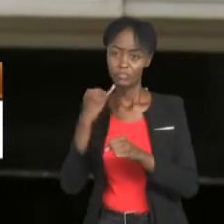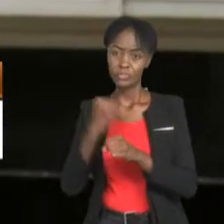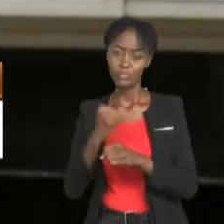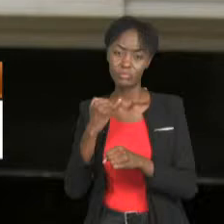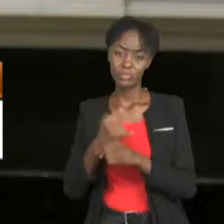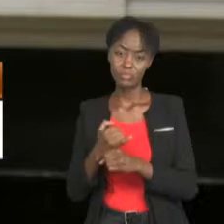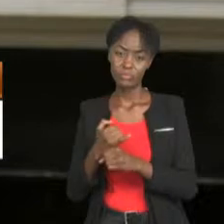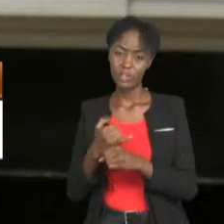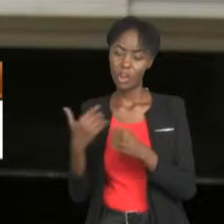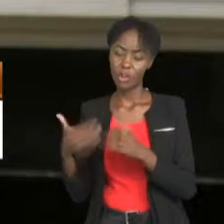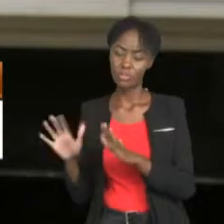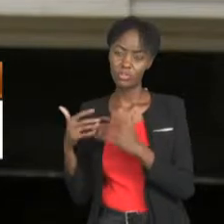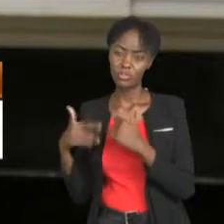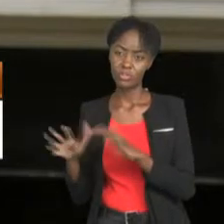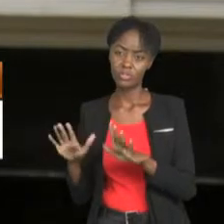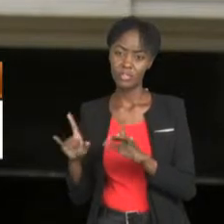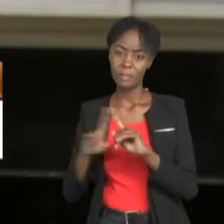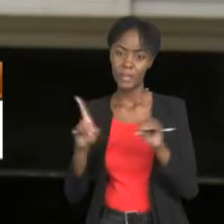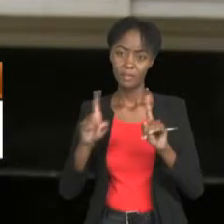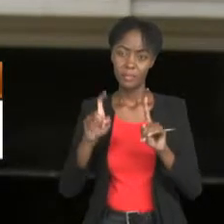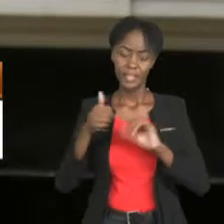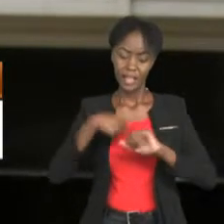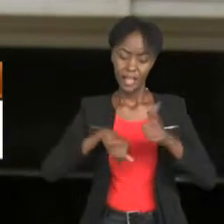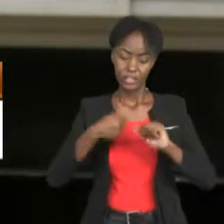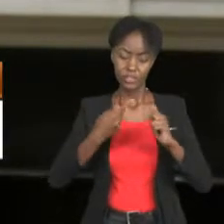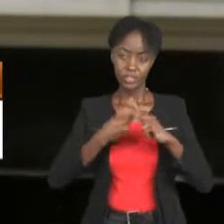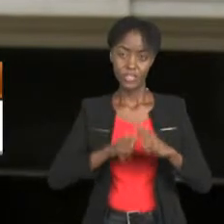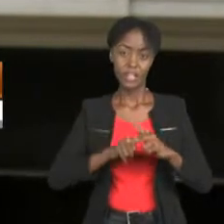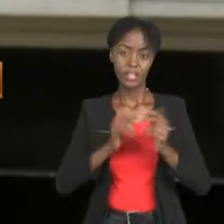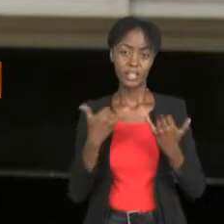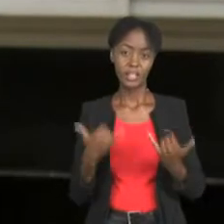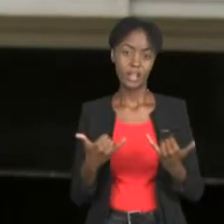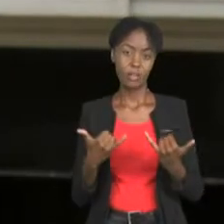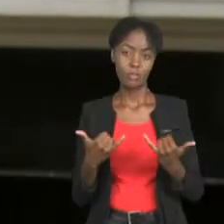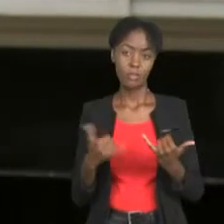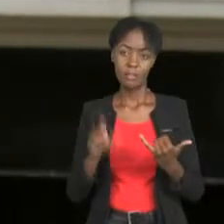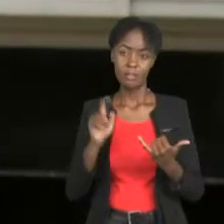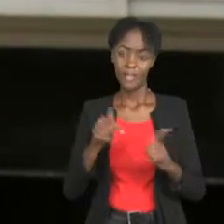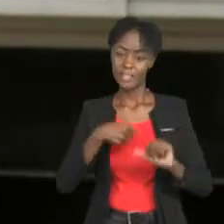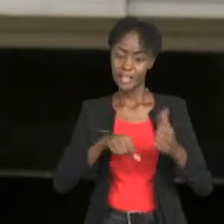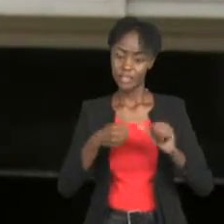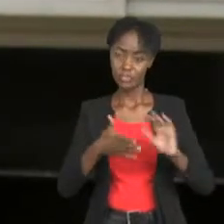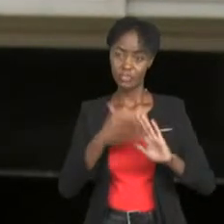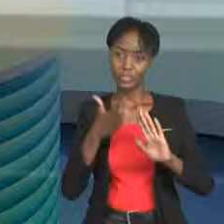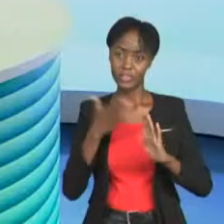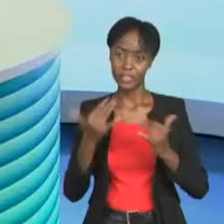again. We need to act. No matter how you look at it, we need to act.